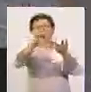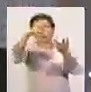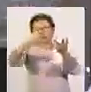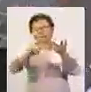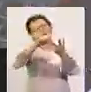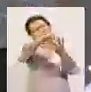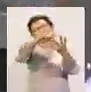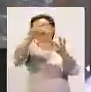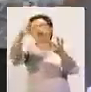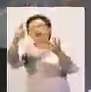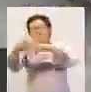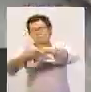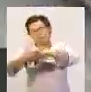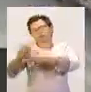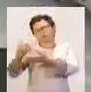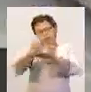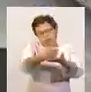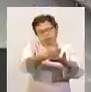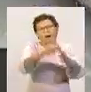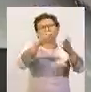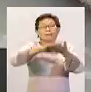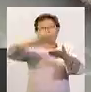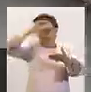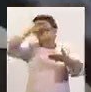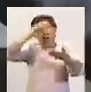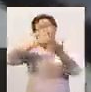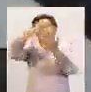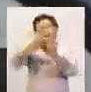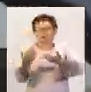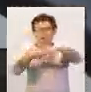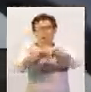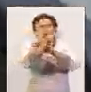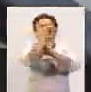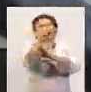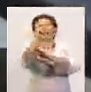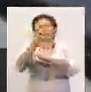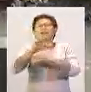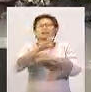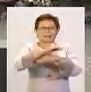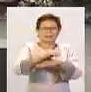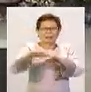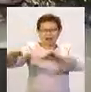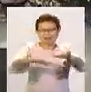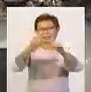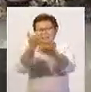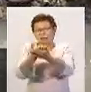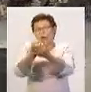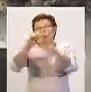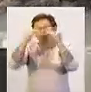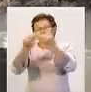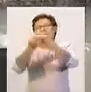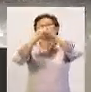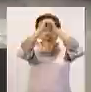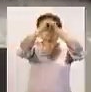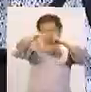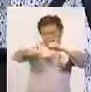dan beberapa buah politeknik. Pelancaran program integrasi Vortex Hidro dan aktiviti ekonomi masyarakat orang asli di Pos Lemoy